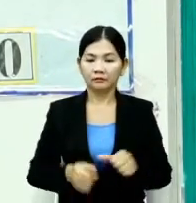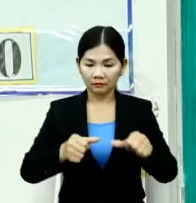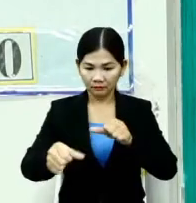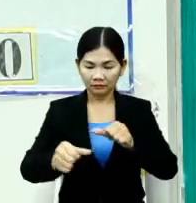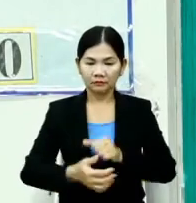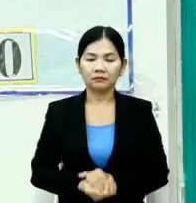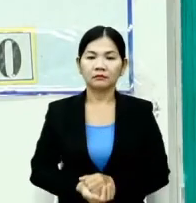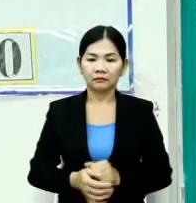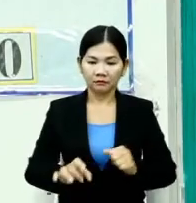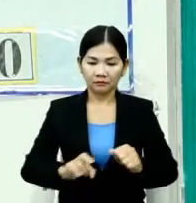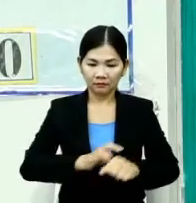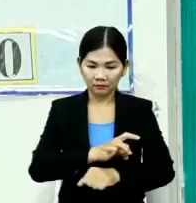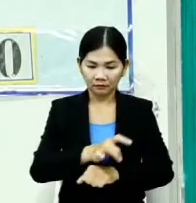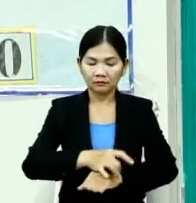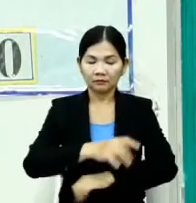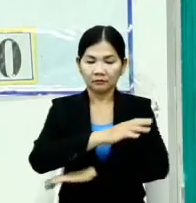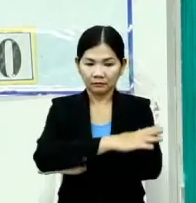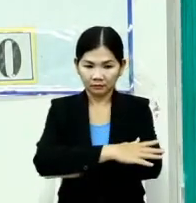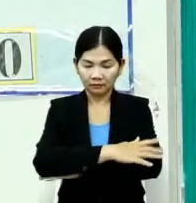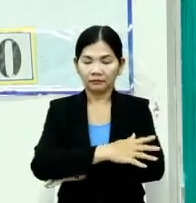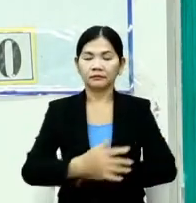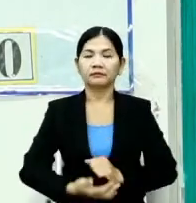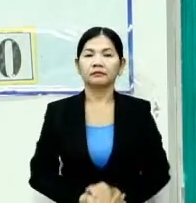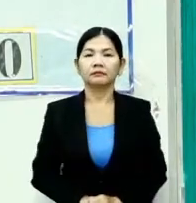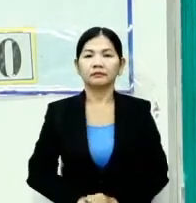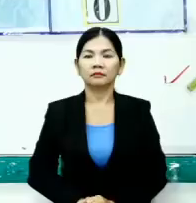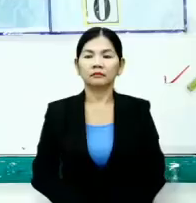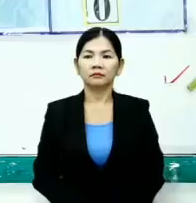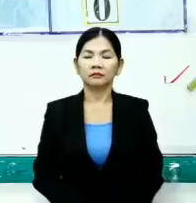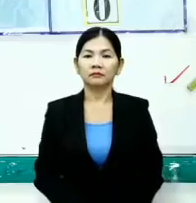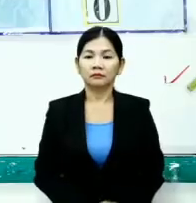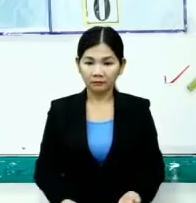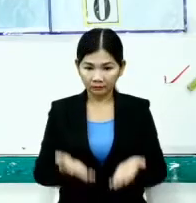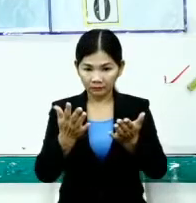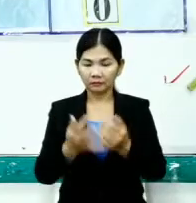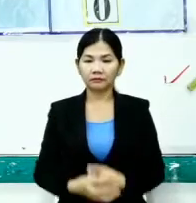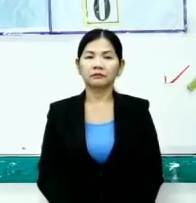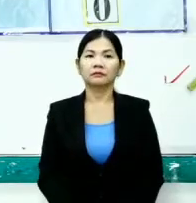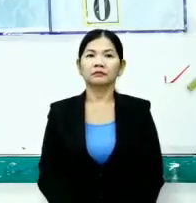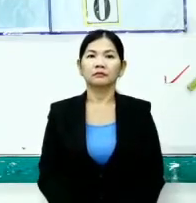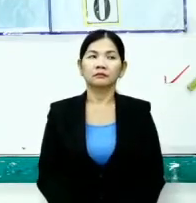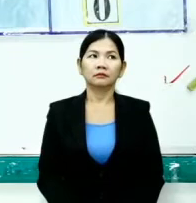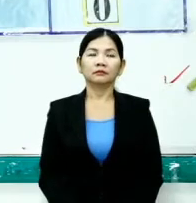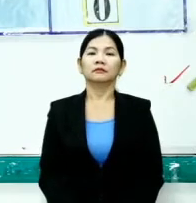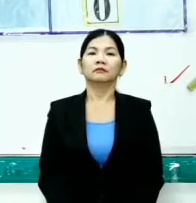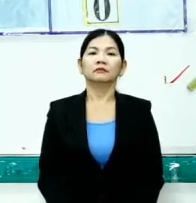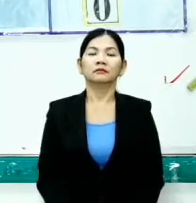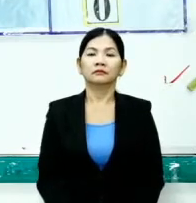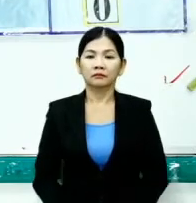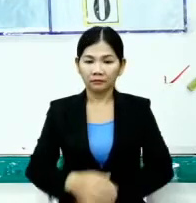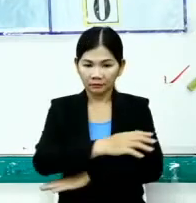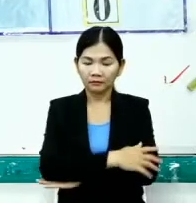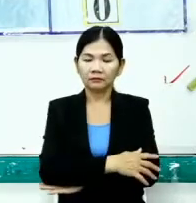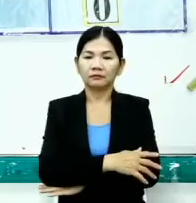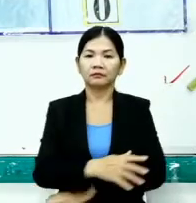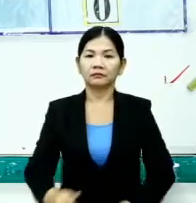ទៀតតែពេលនេះយើងទៅសម្រាប់បន្តិចសិនតោះកូនក្រោយឈរឡើងទាំងអស់គ្នាចាសម្រា